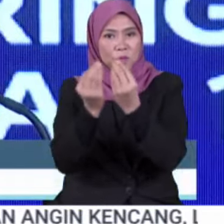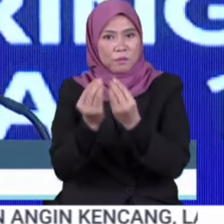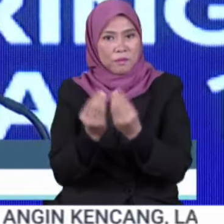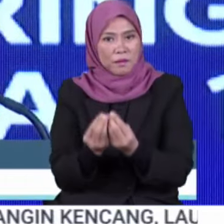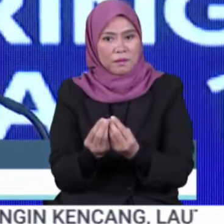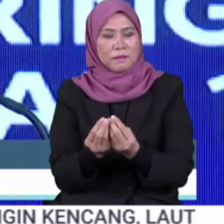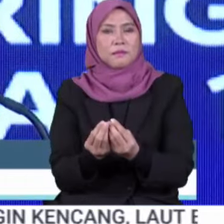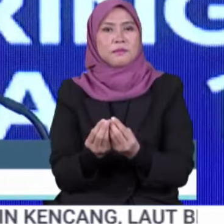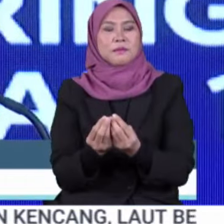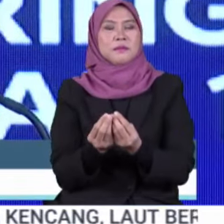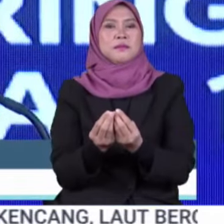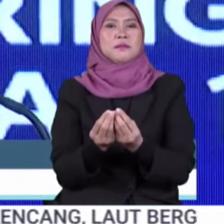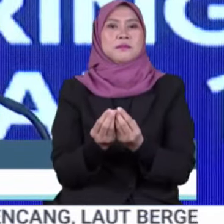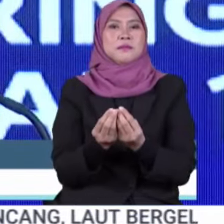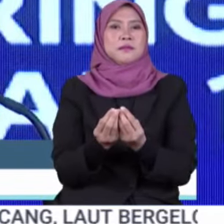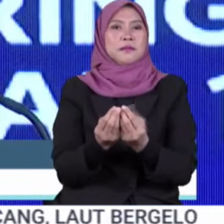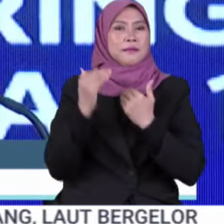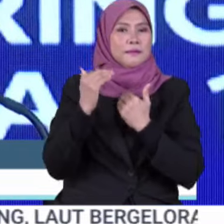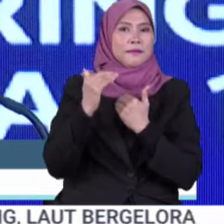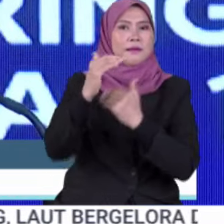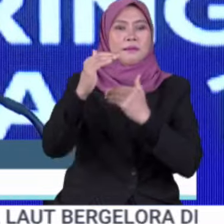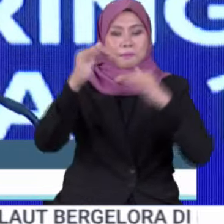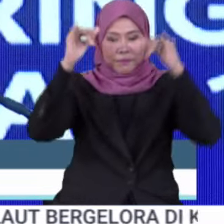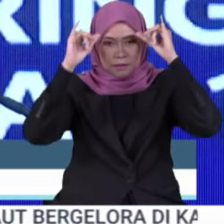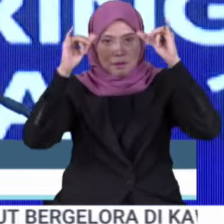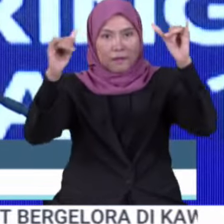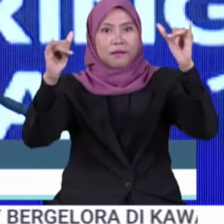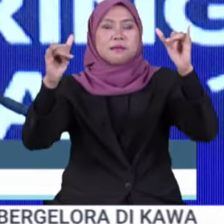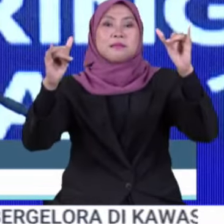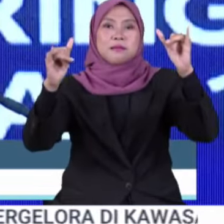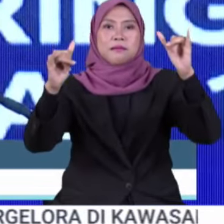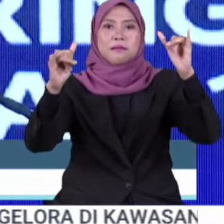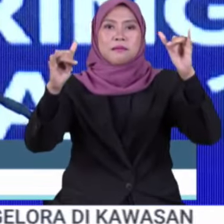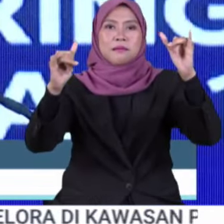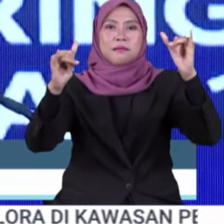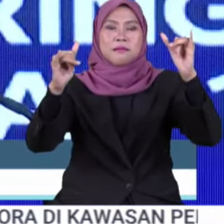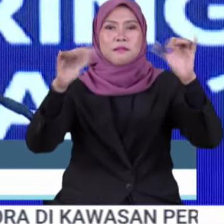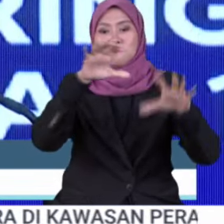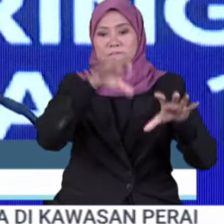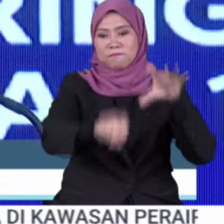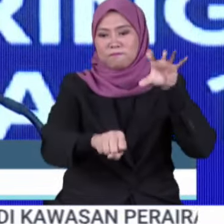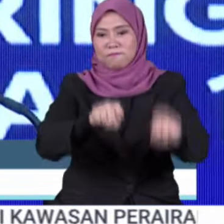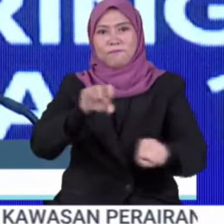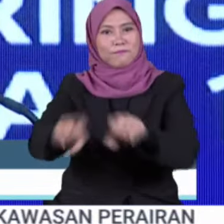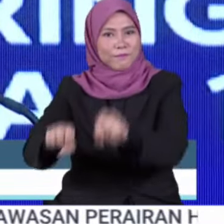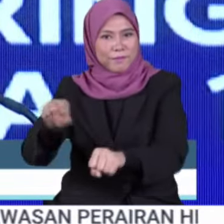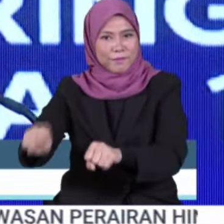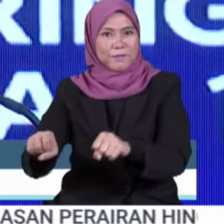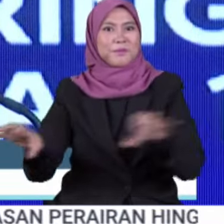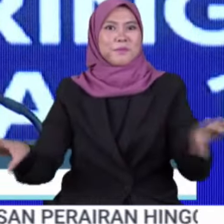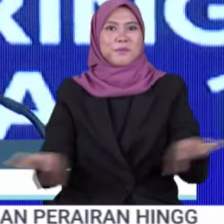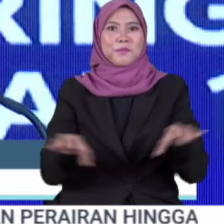memperlihatkan bahawa tahap keganasan dan penangkapan